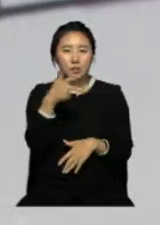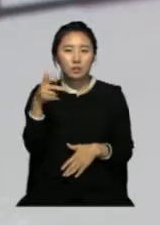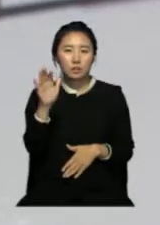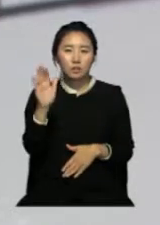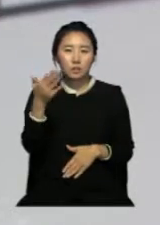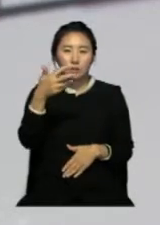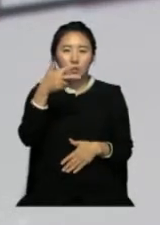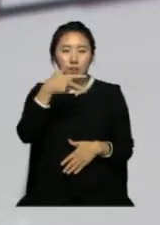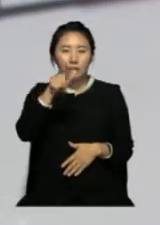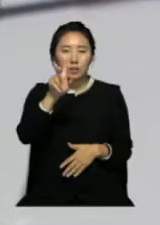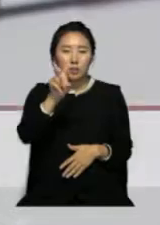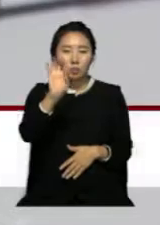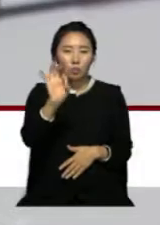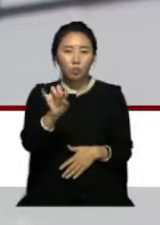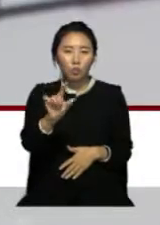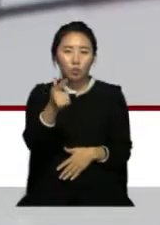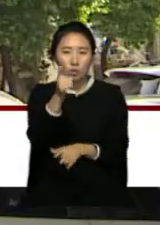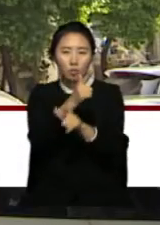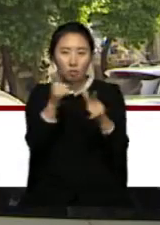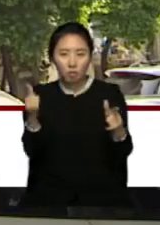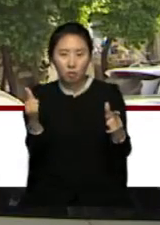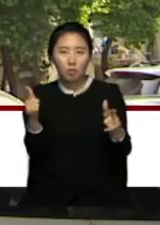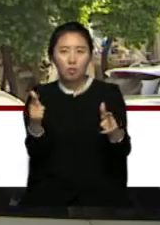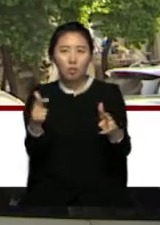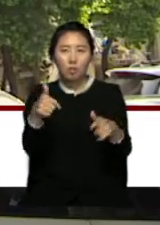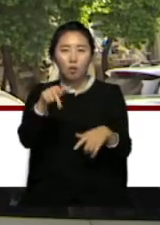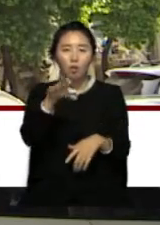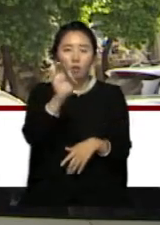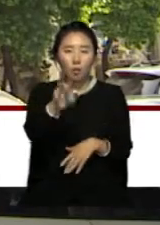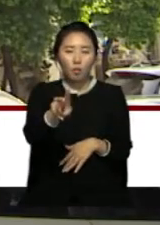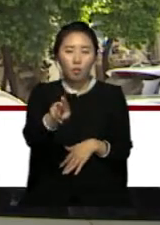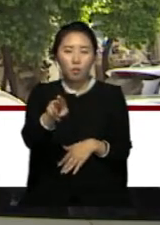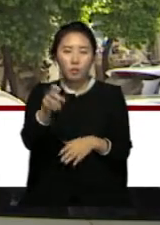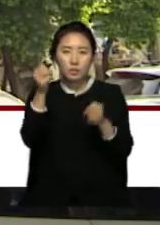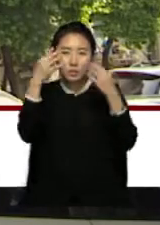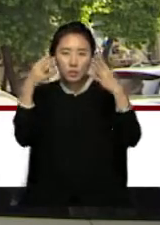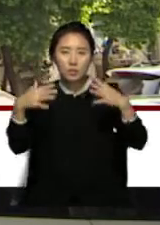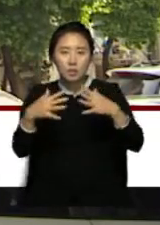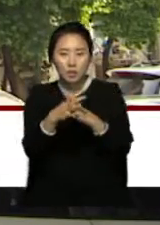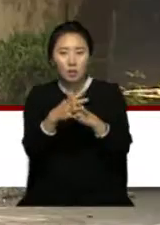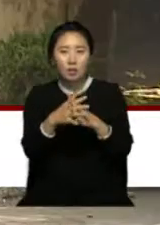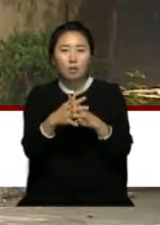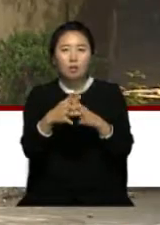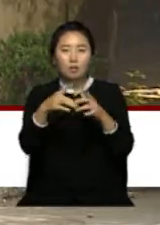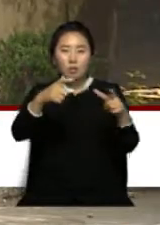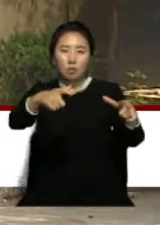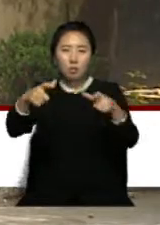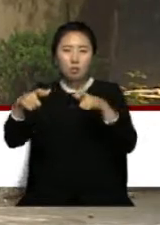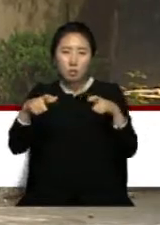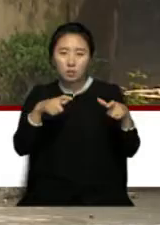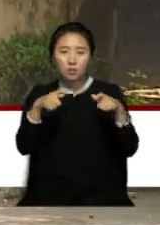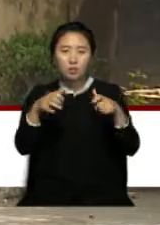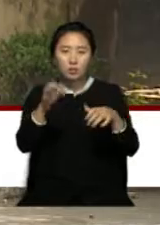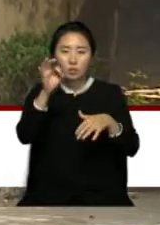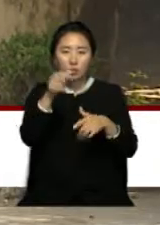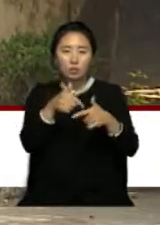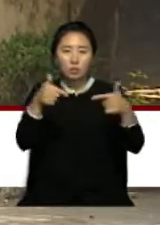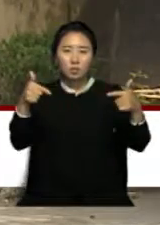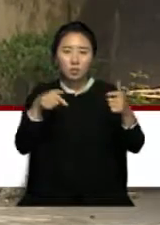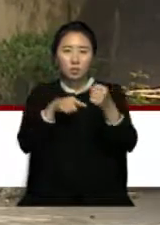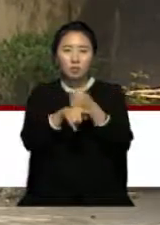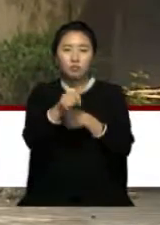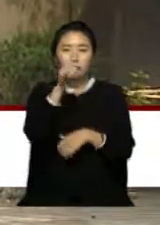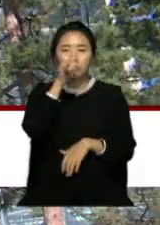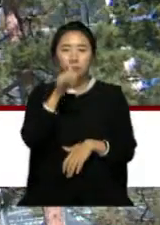자몽과 반포 재건축 을 비롯해 거여동 재개발 그리고 강남권 재건축 단지 공시 가격 상승이 원인으로